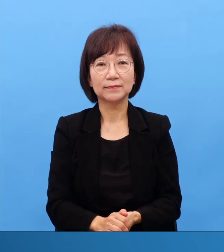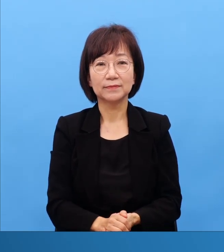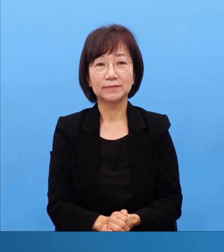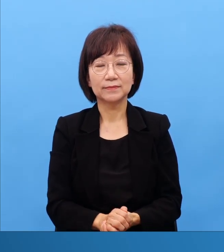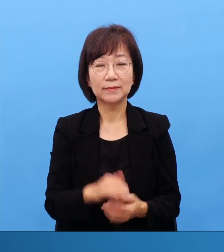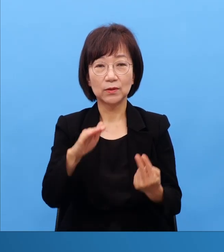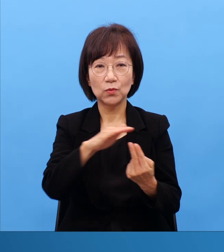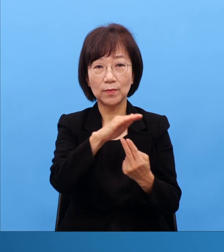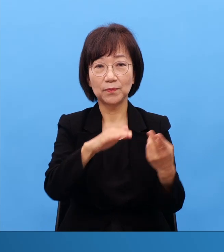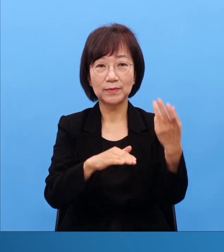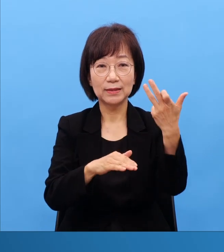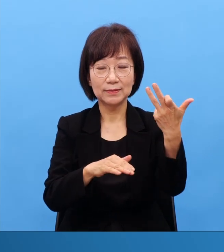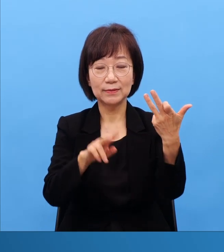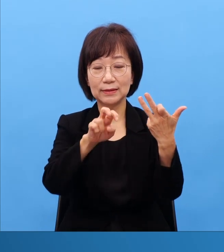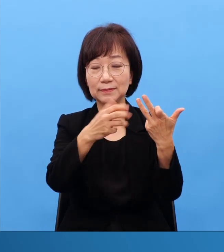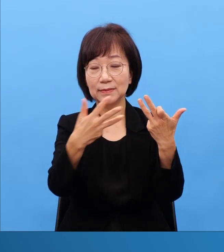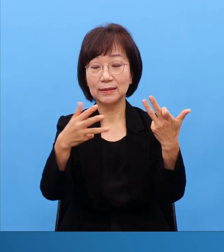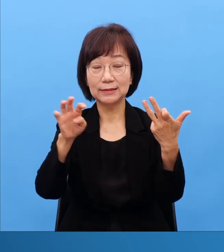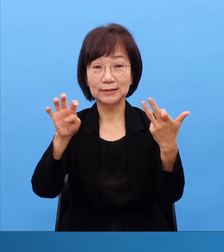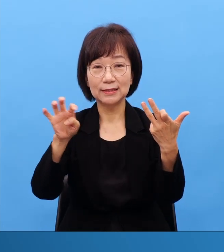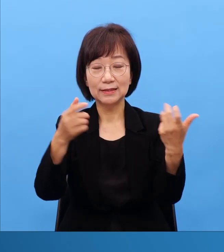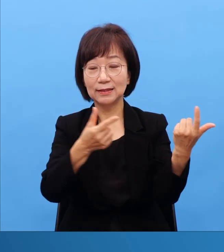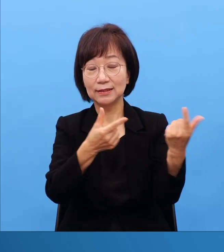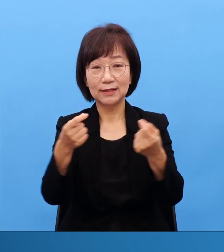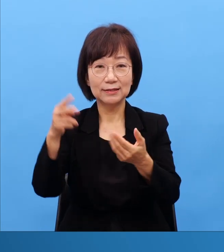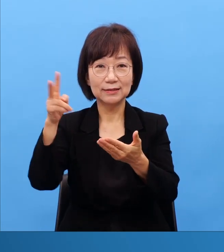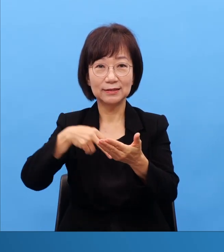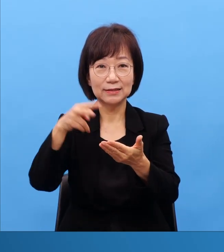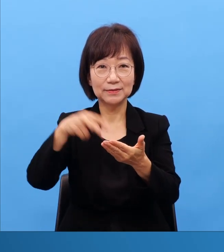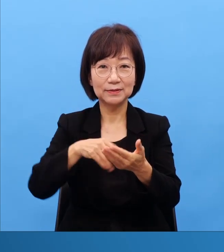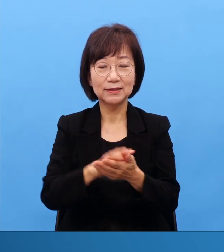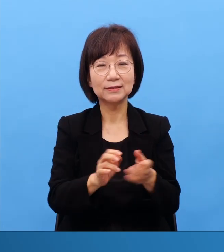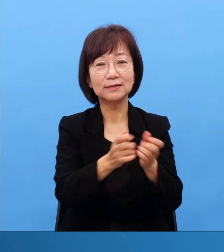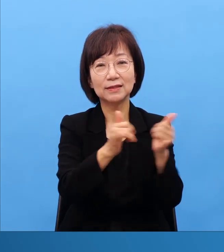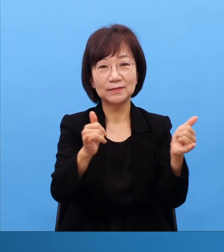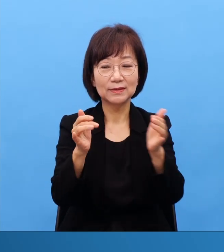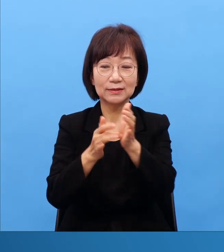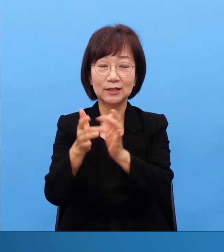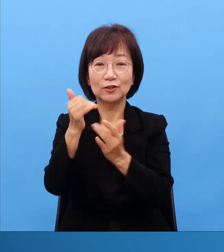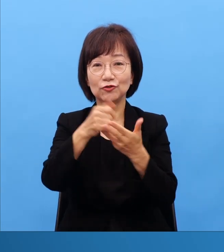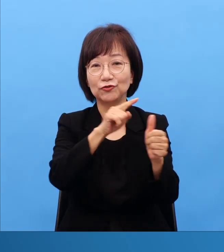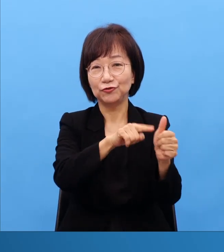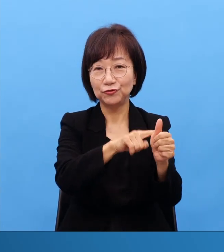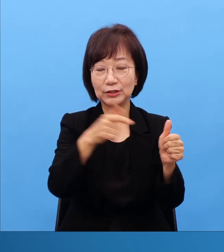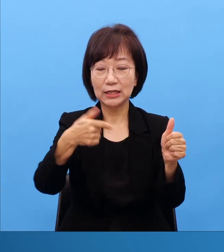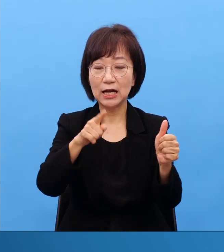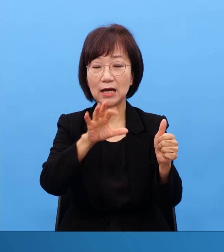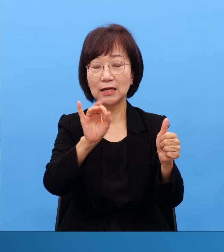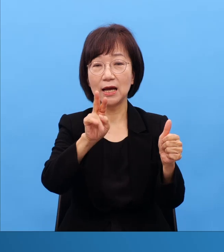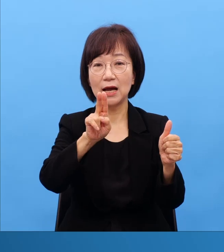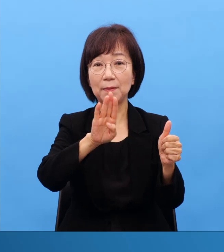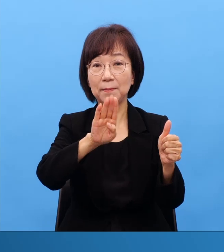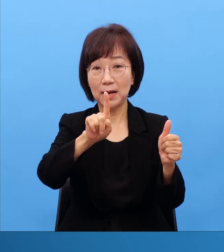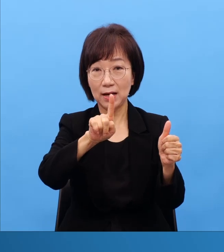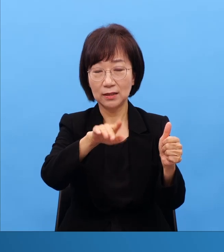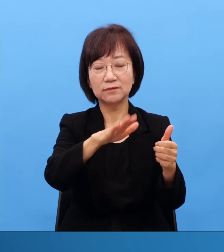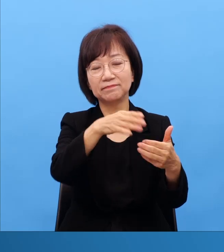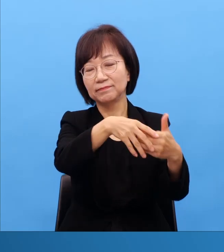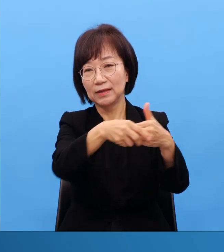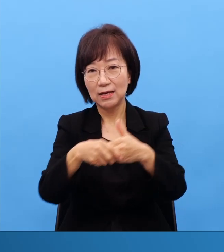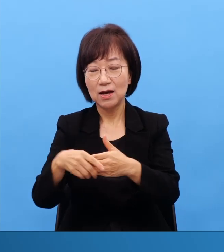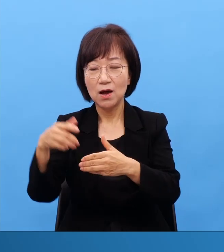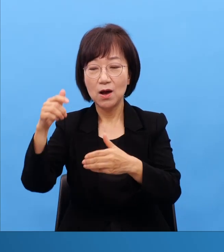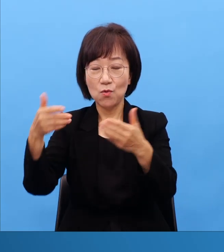요한복음 18장 28절에서 40절의 말씀 다 같이 합독합니다. 그들이 예수를 가야바에게서 관정으로 끌고 가니